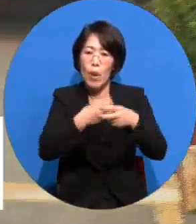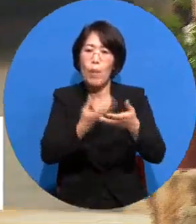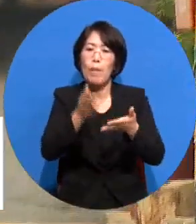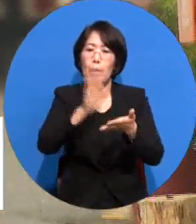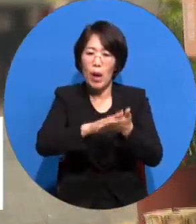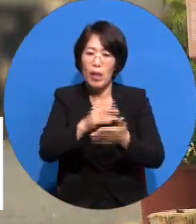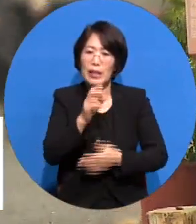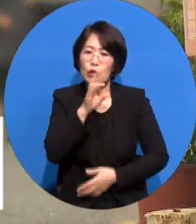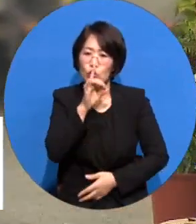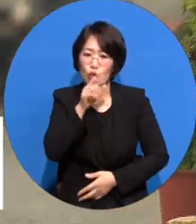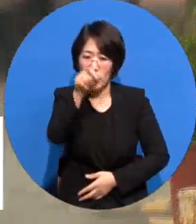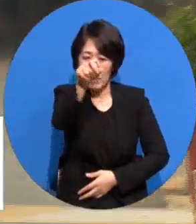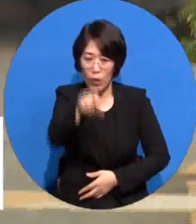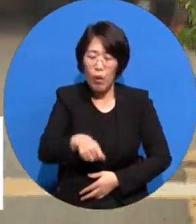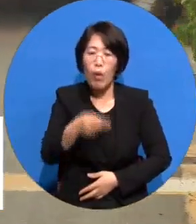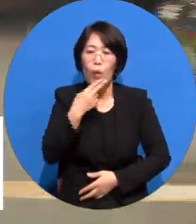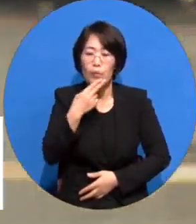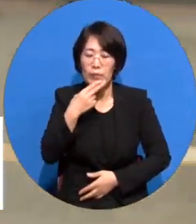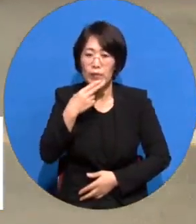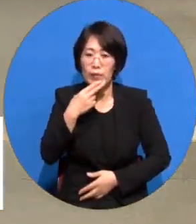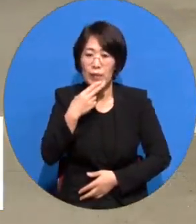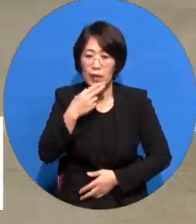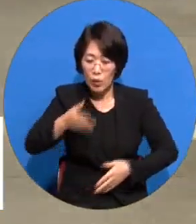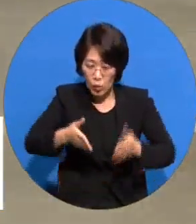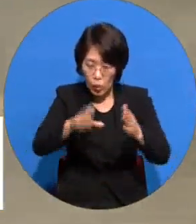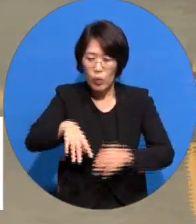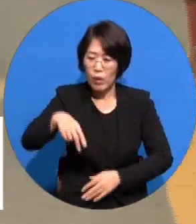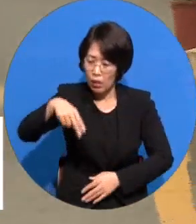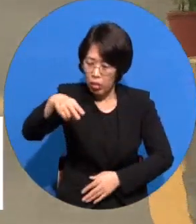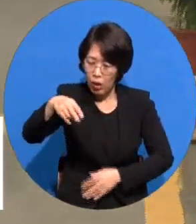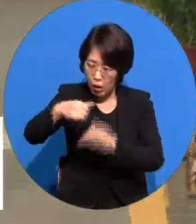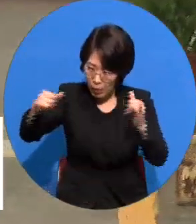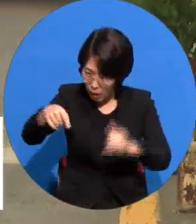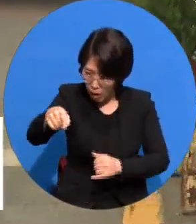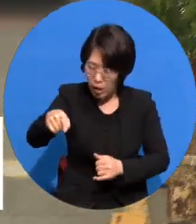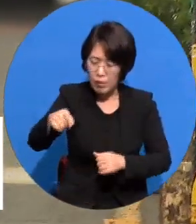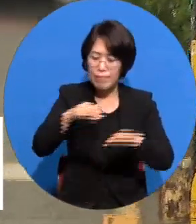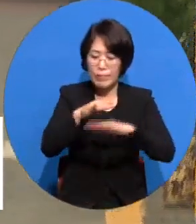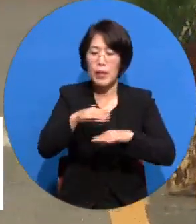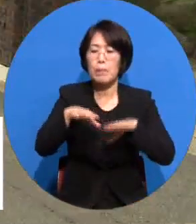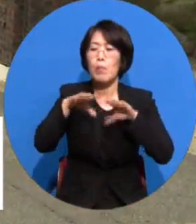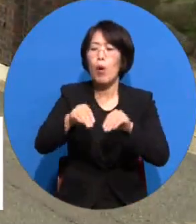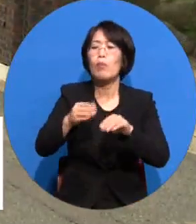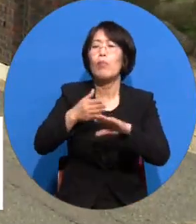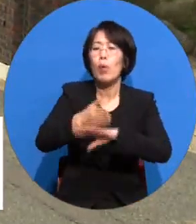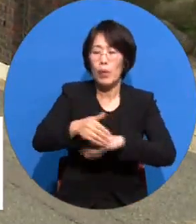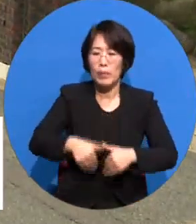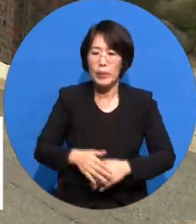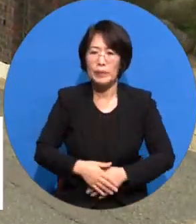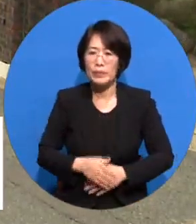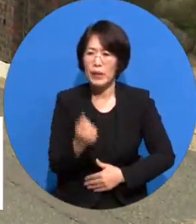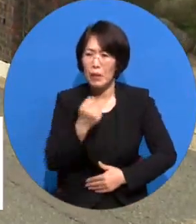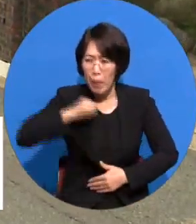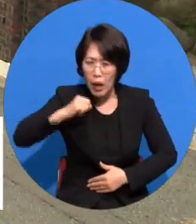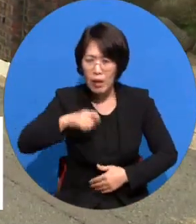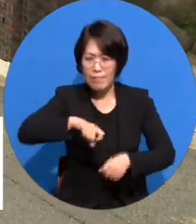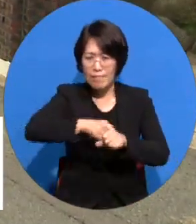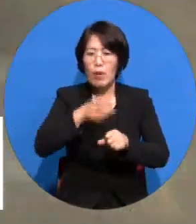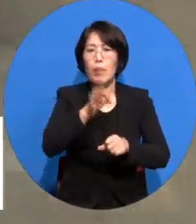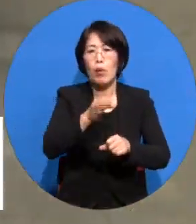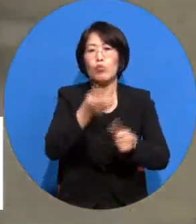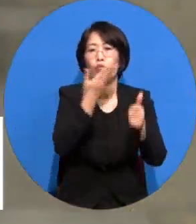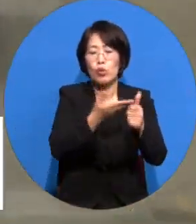없는 이면도로에서는 보행자가 있으면 차량은 서행하거나 잠시 멈춰야 합니다. 위반하면 범칙금을